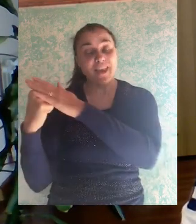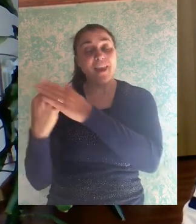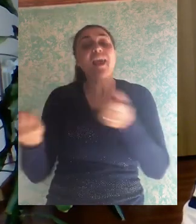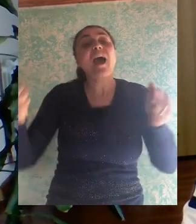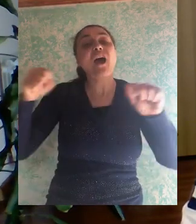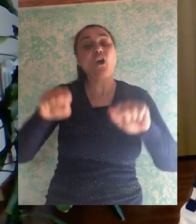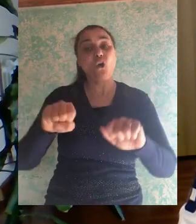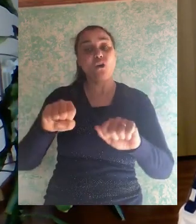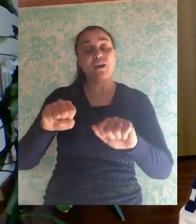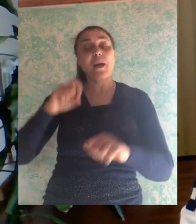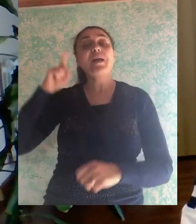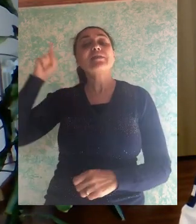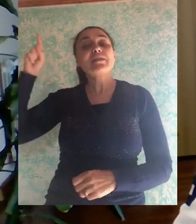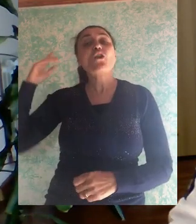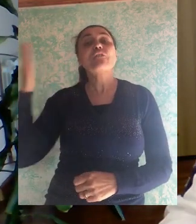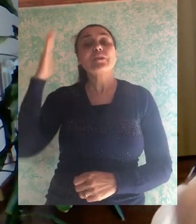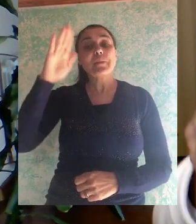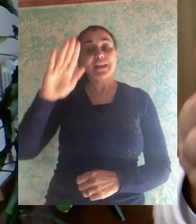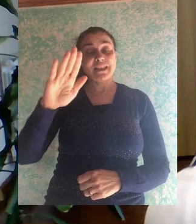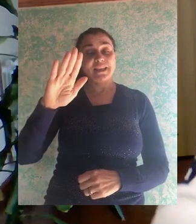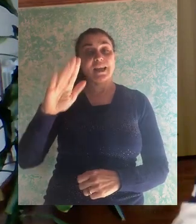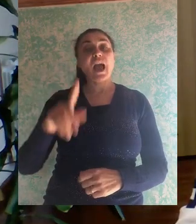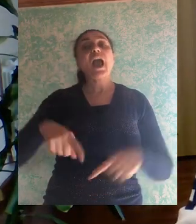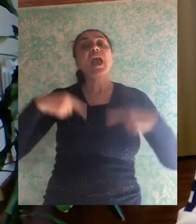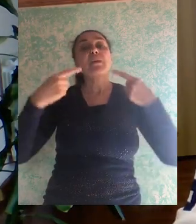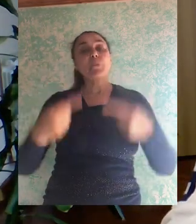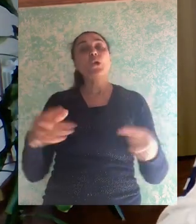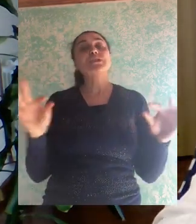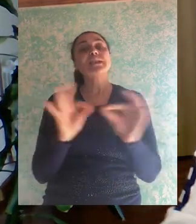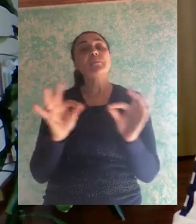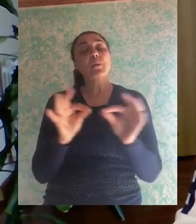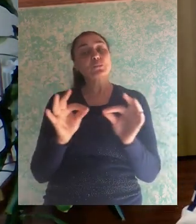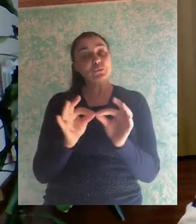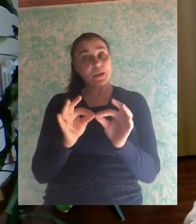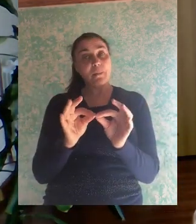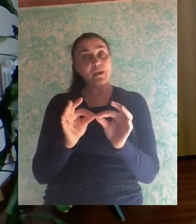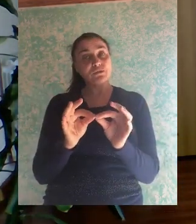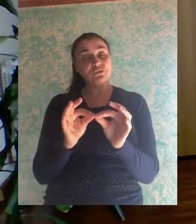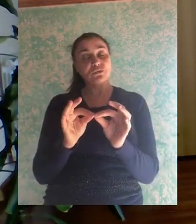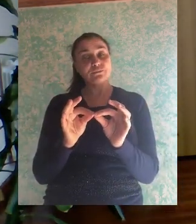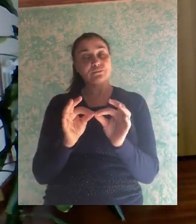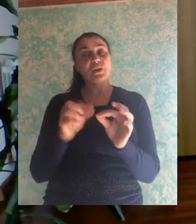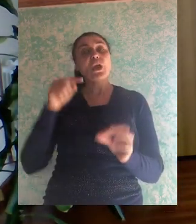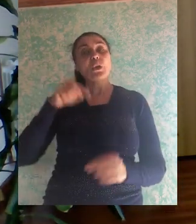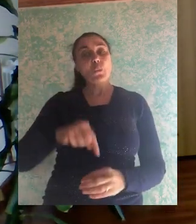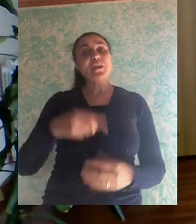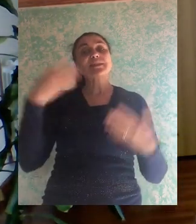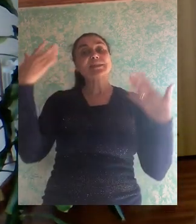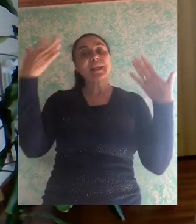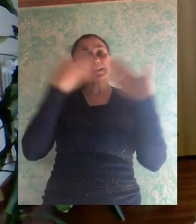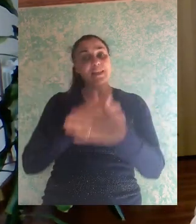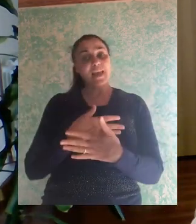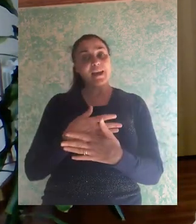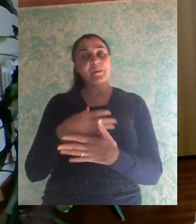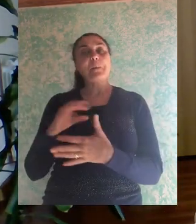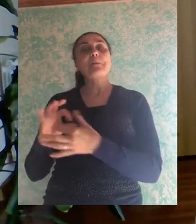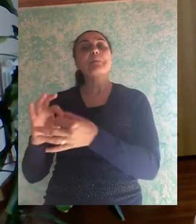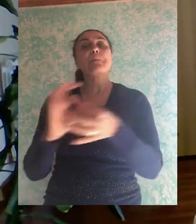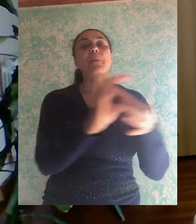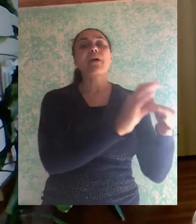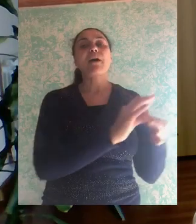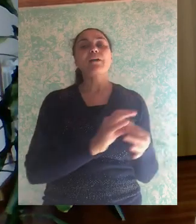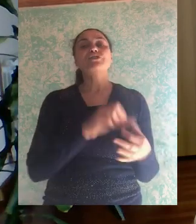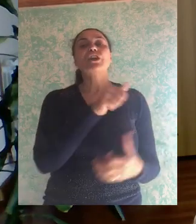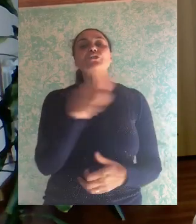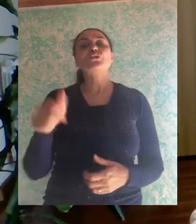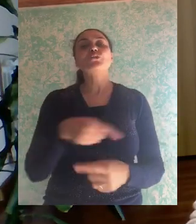benedirci e vi do appuntamento all'ultimo video messaggio di stasera pace del signore